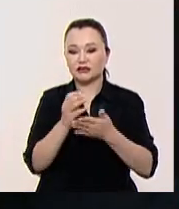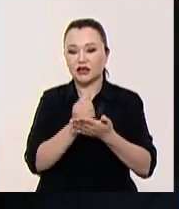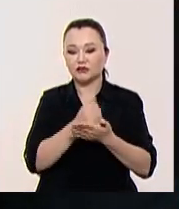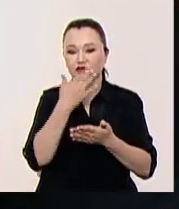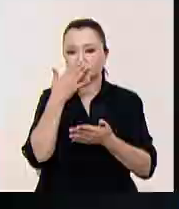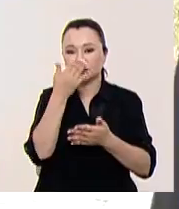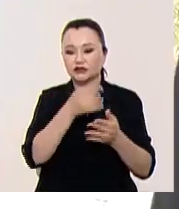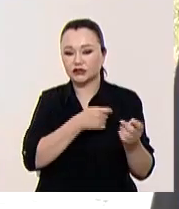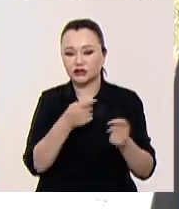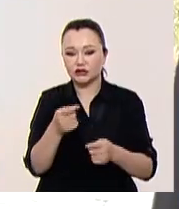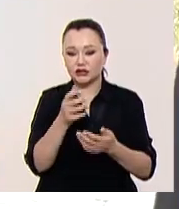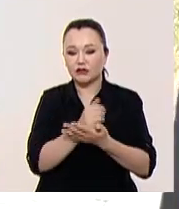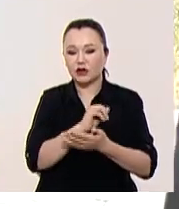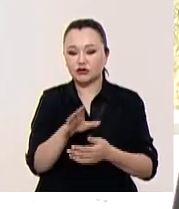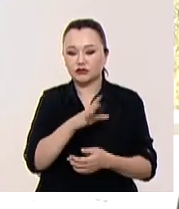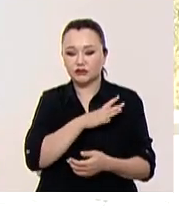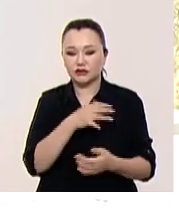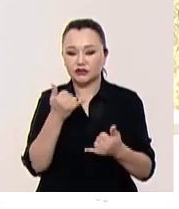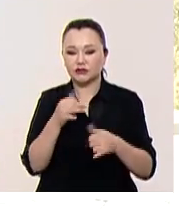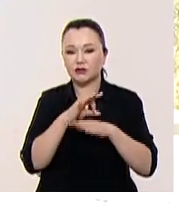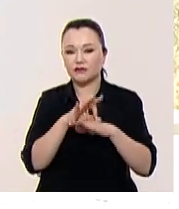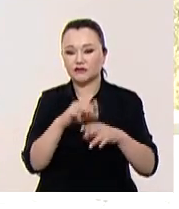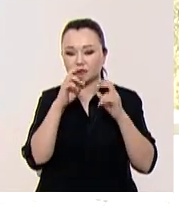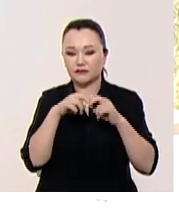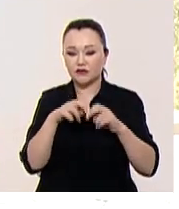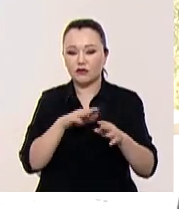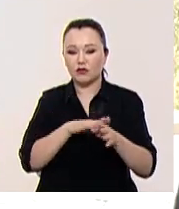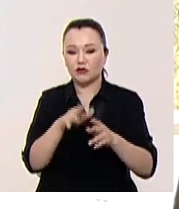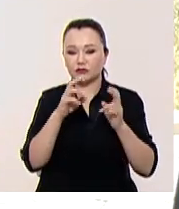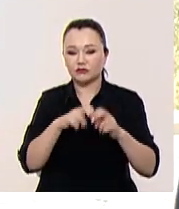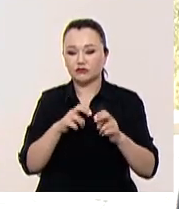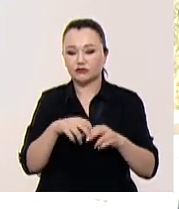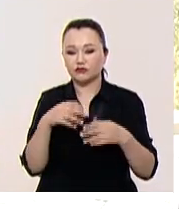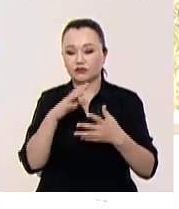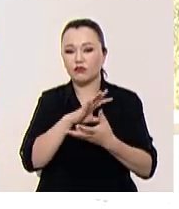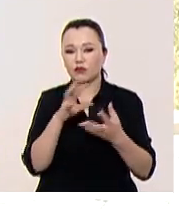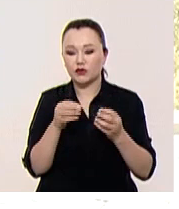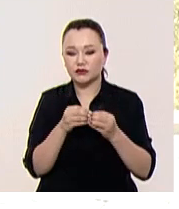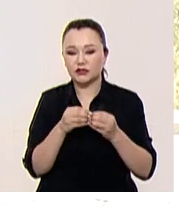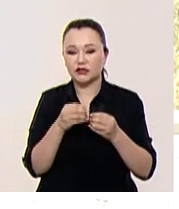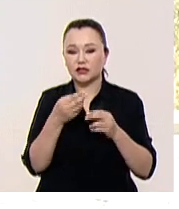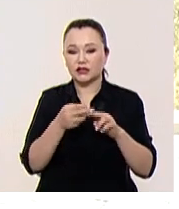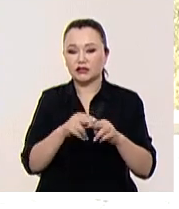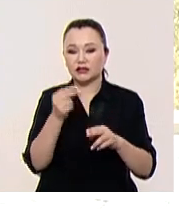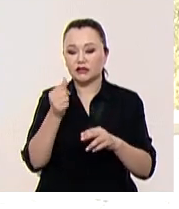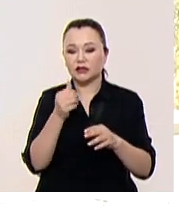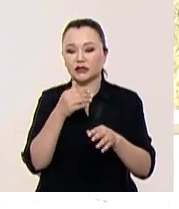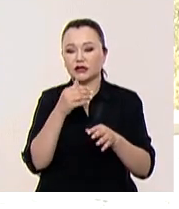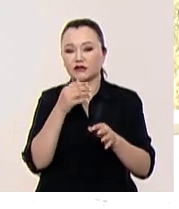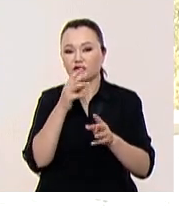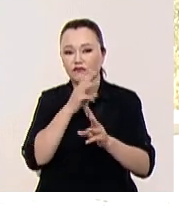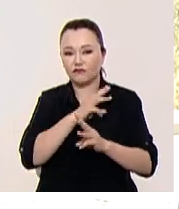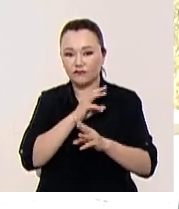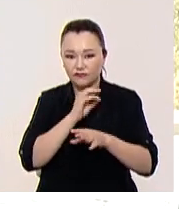шетелден таси алмаған. Тексеріс жүргізіліп жатыр. Толық тексерілгеннен кейін жаңағы қаржыландыру мәселесі және де